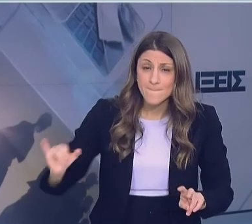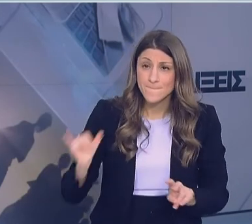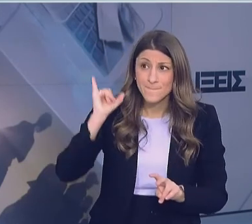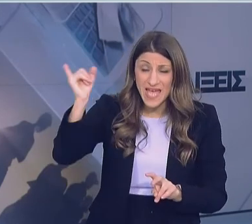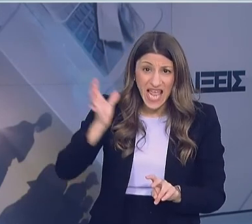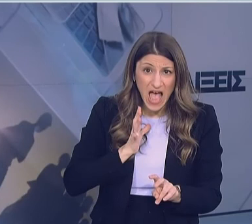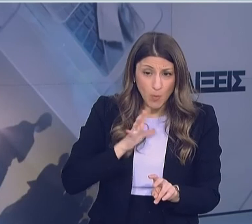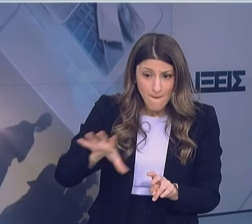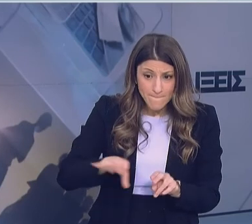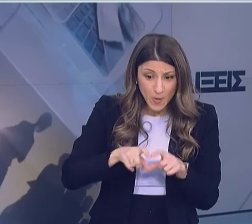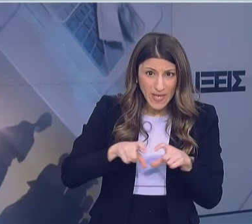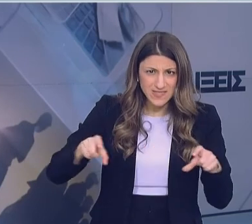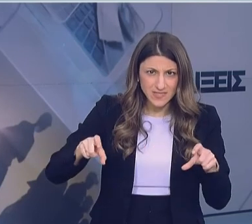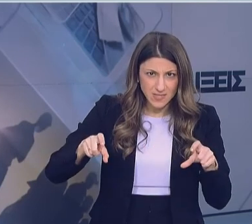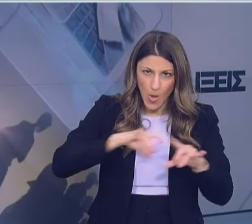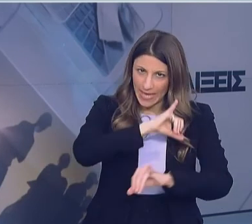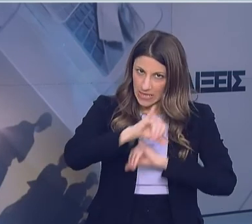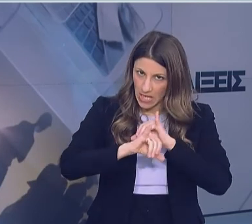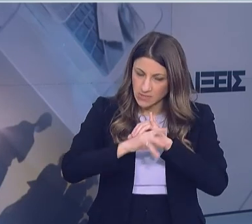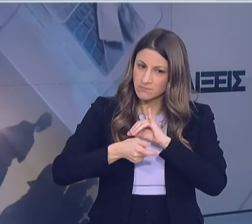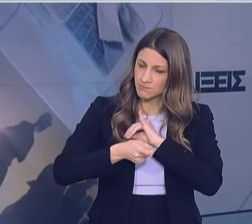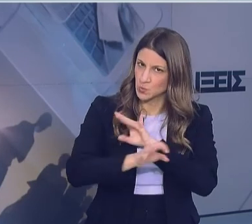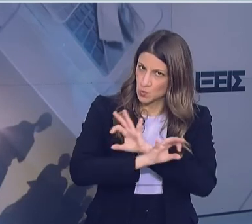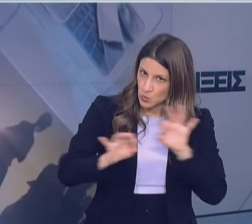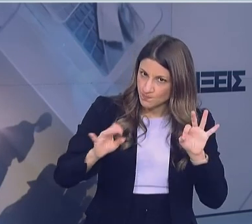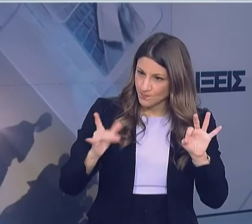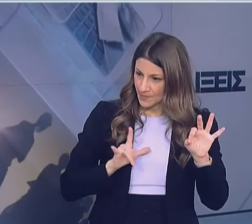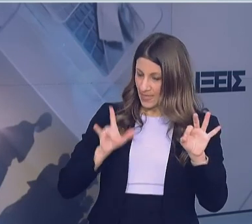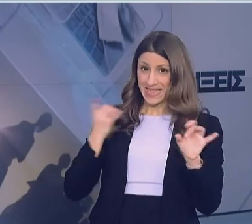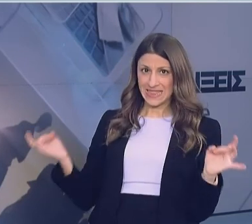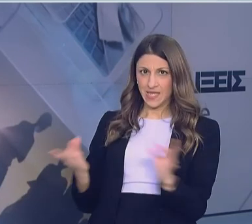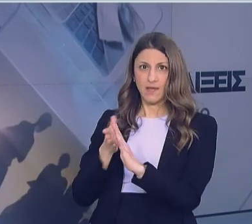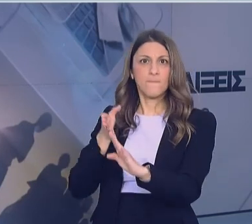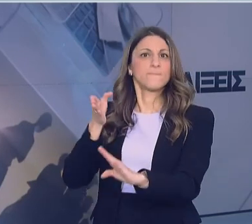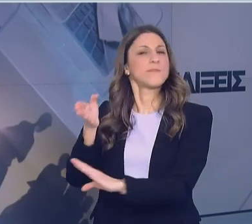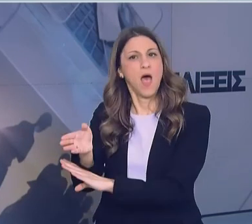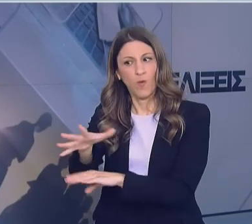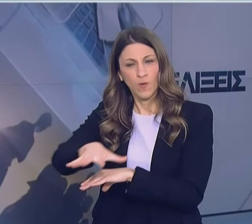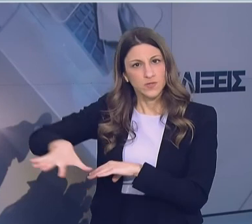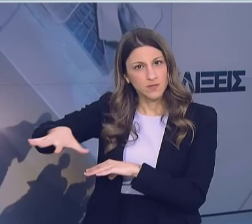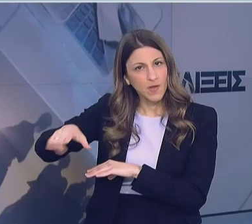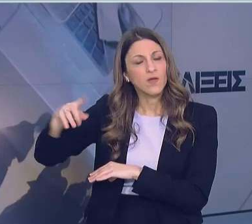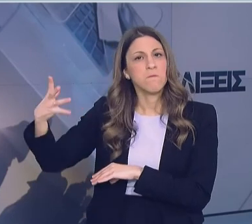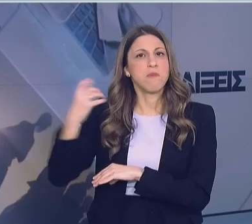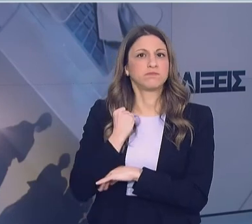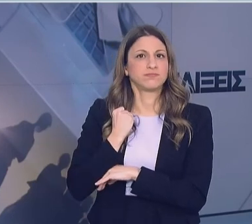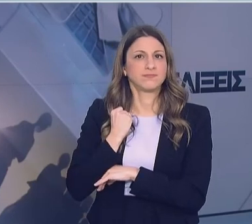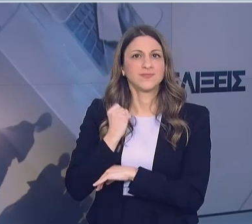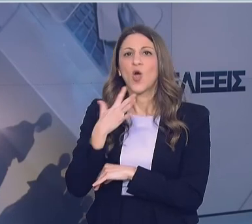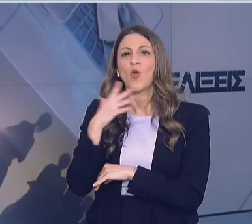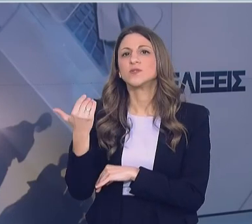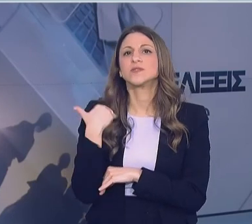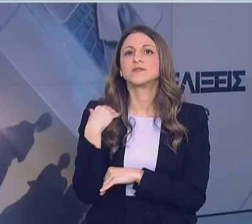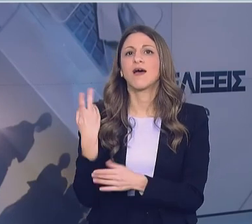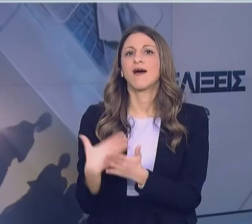ηλεκτρονικά θα αποκτήσουν το εισιτήριό τους, θα κάνουν το check-in. Όταν βρεθούν στο σημείο επιβίβασης, τους ζητείται το